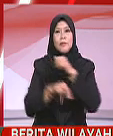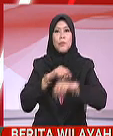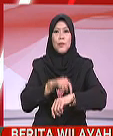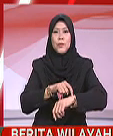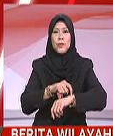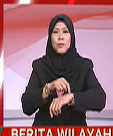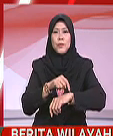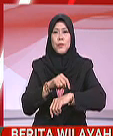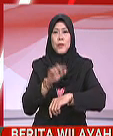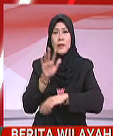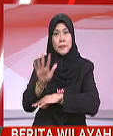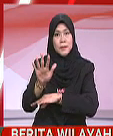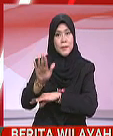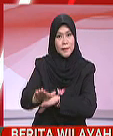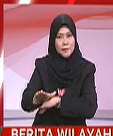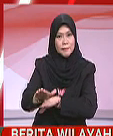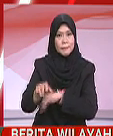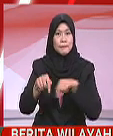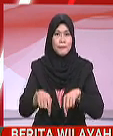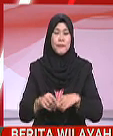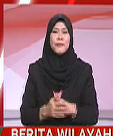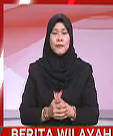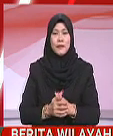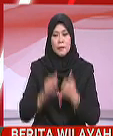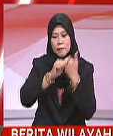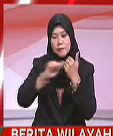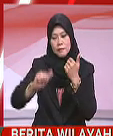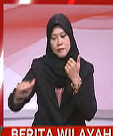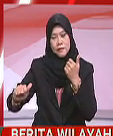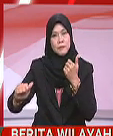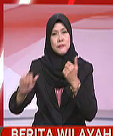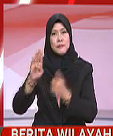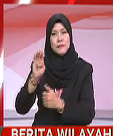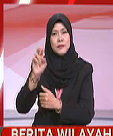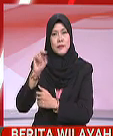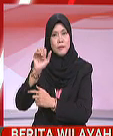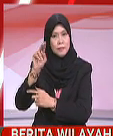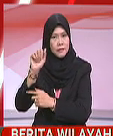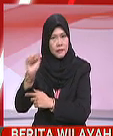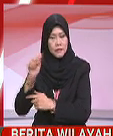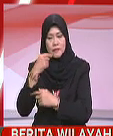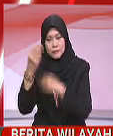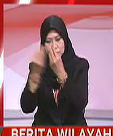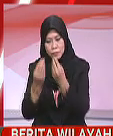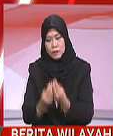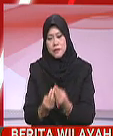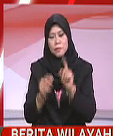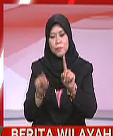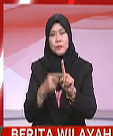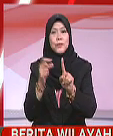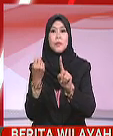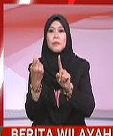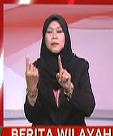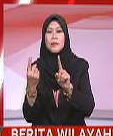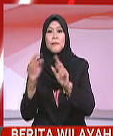pukul 5 petang ini. Jawatan Kuasa Pengurusan Bencana Negeri memaklumkan jumlah itu melibatkan 1,011 keluarga